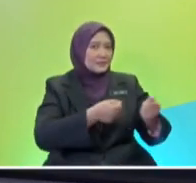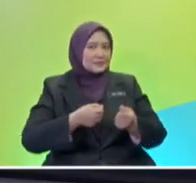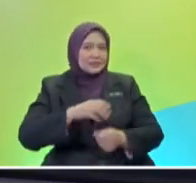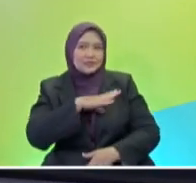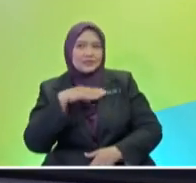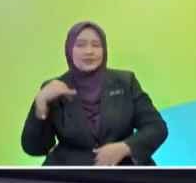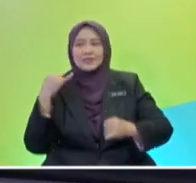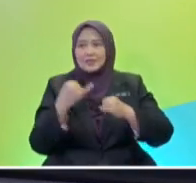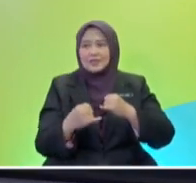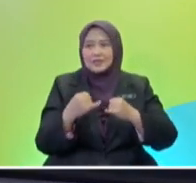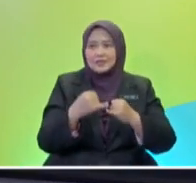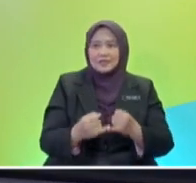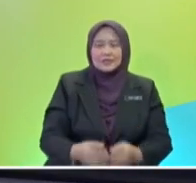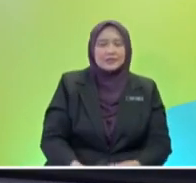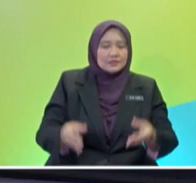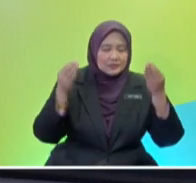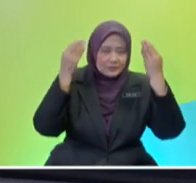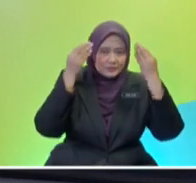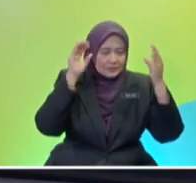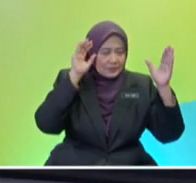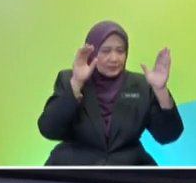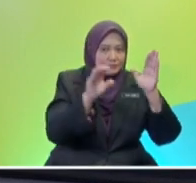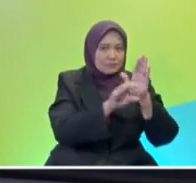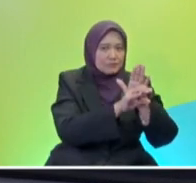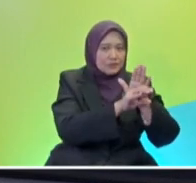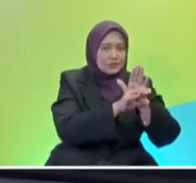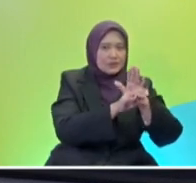gambar sedang menari anak